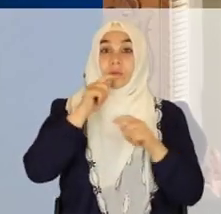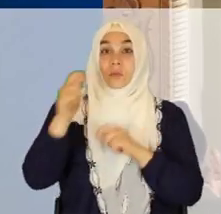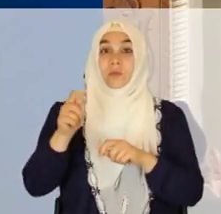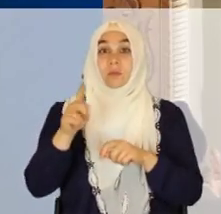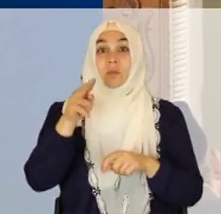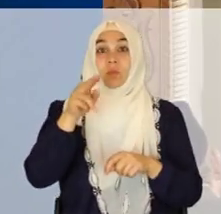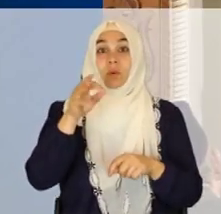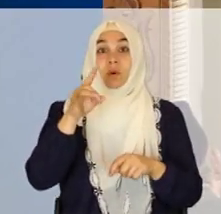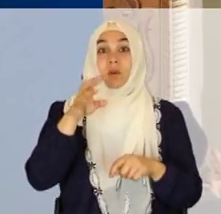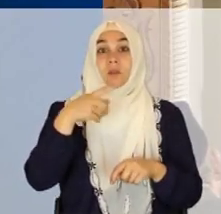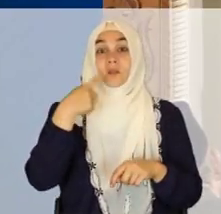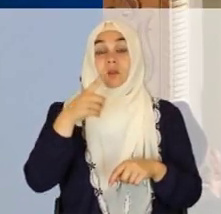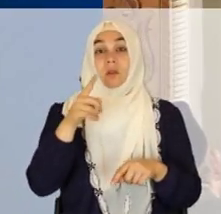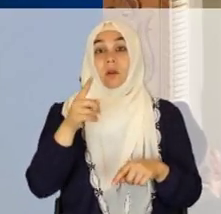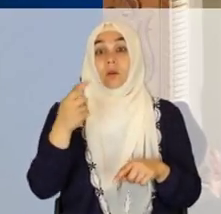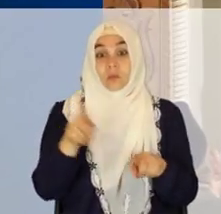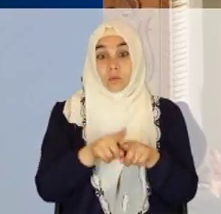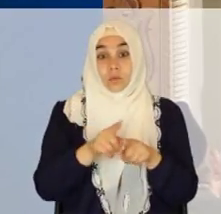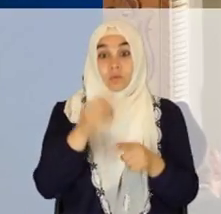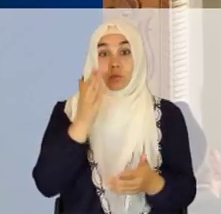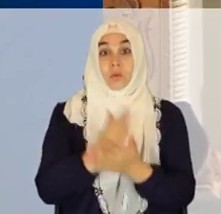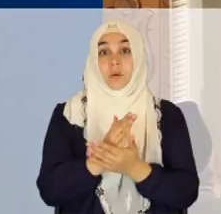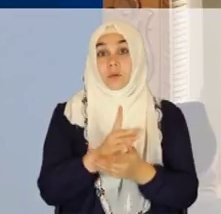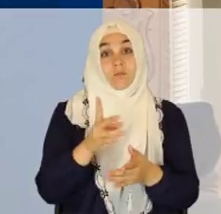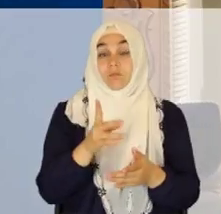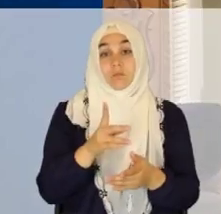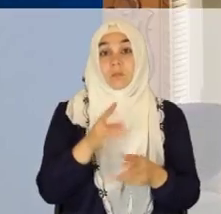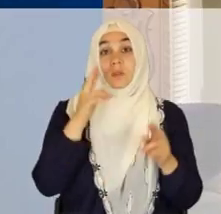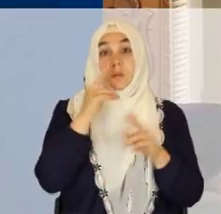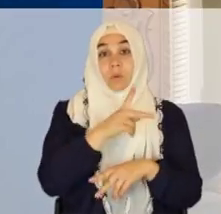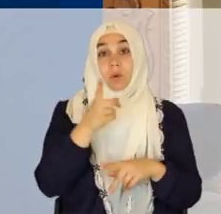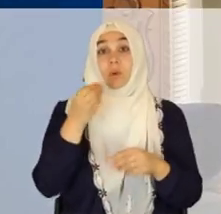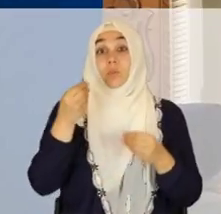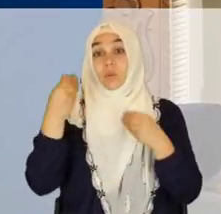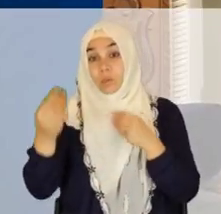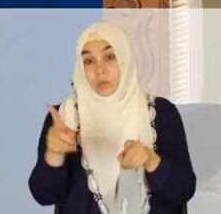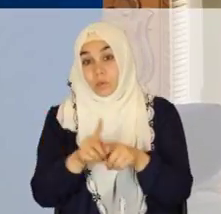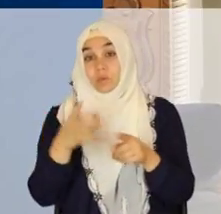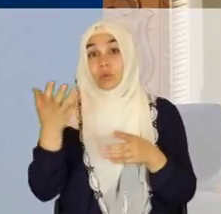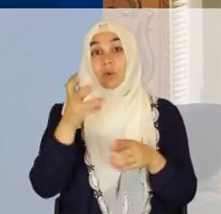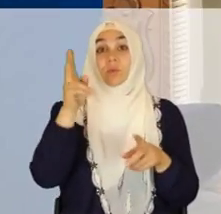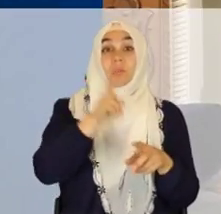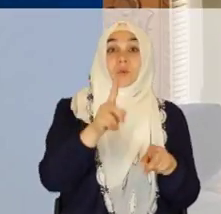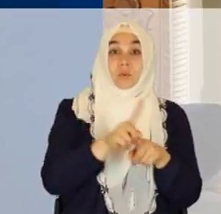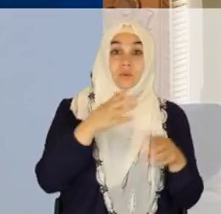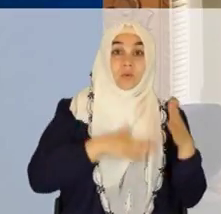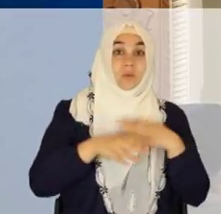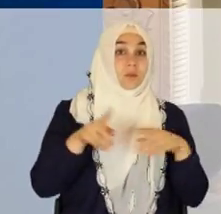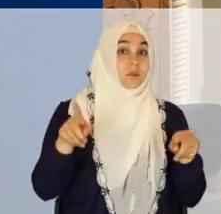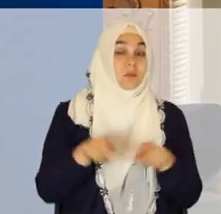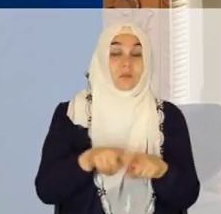pora deyiladi. Hozir shunda ikkovida ham bor. Pul bersa ham baribir, choyxonaga borib xursand qilsa ham baribir.